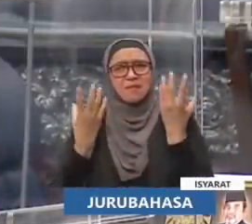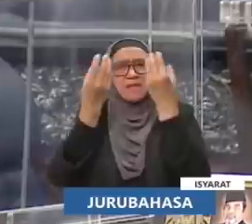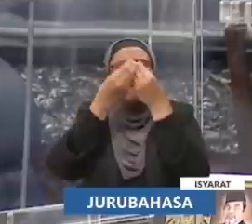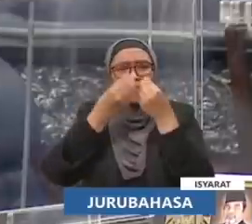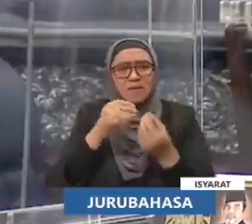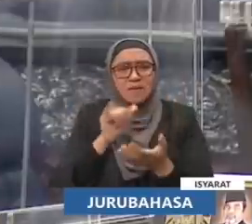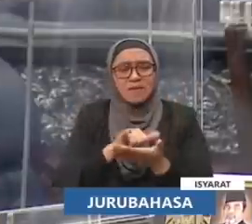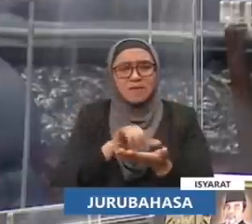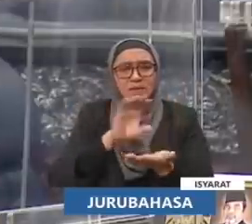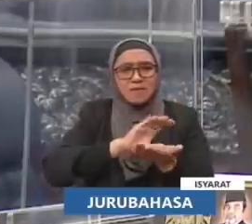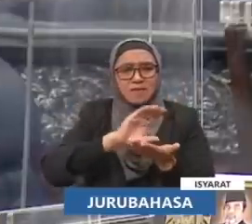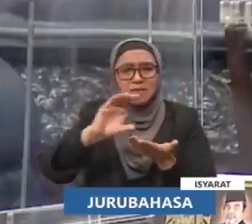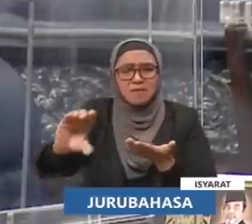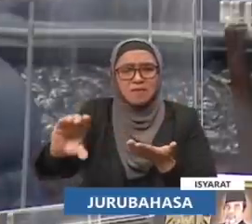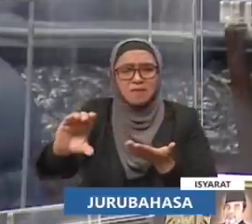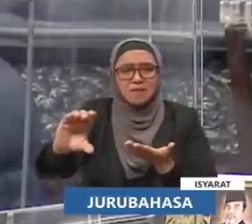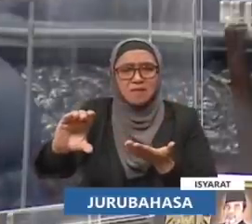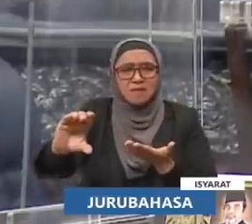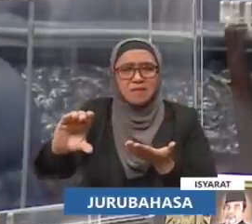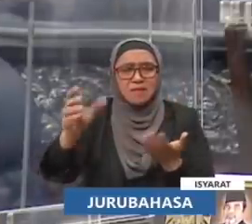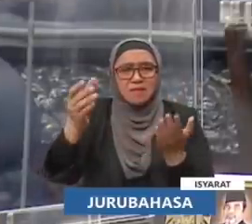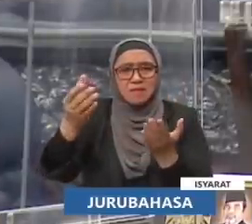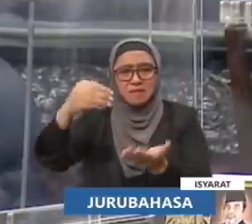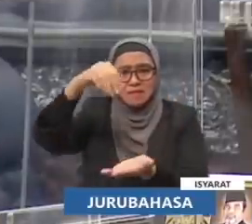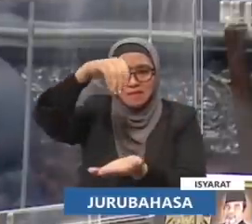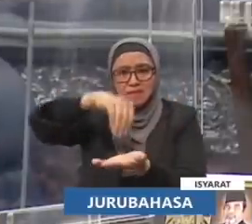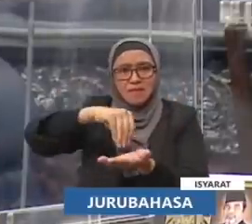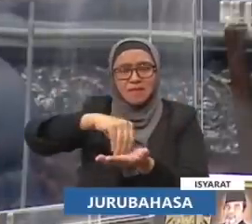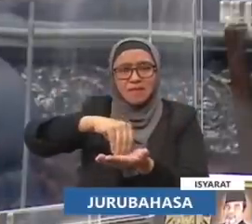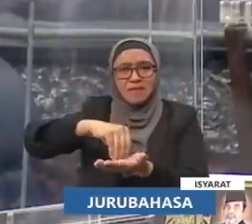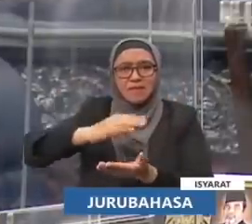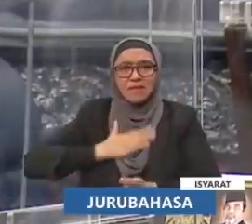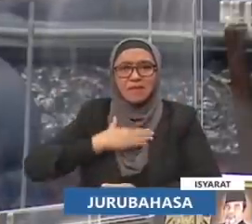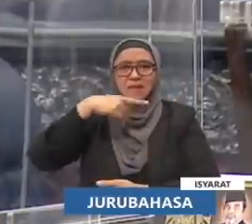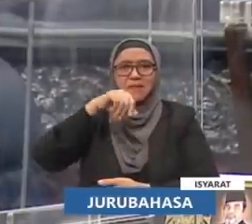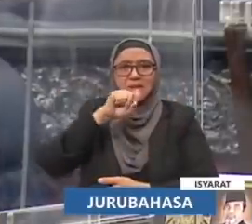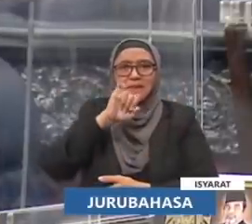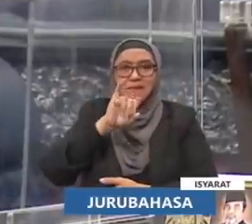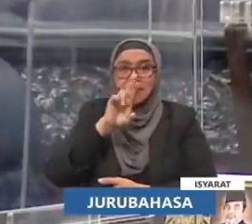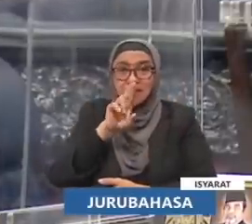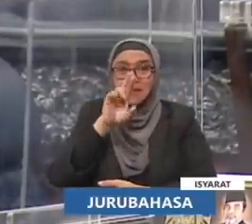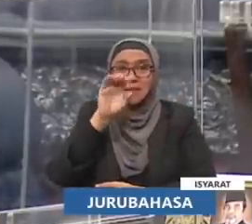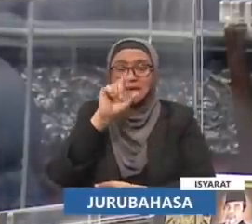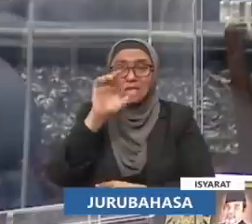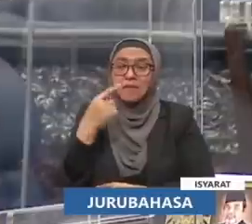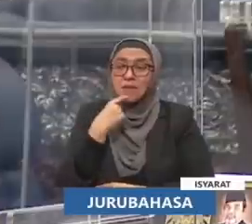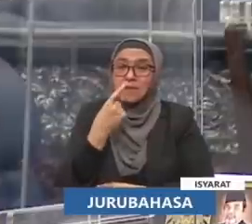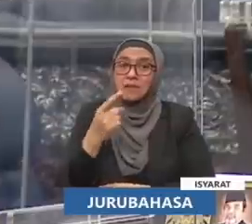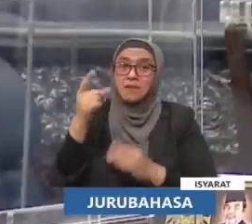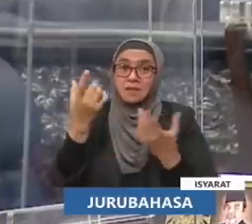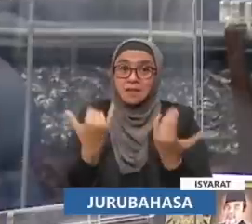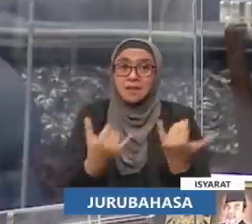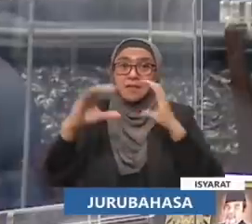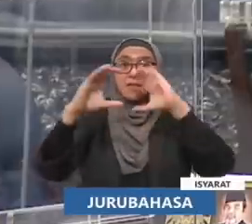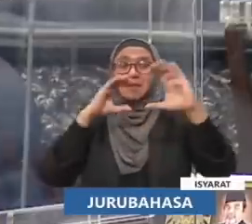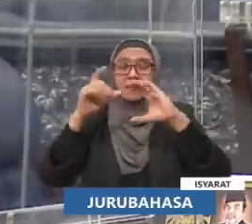itu yang diperuntukkan kepada kawasan Pasir Salak? We are talking about equitable distribution